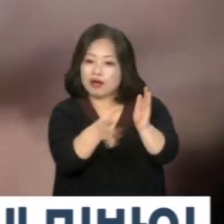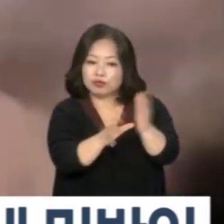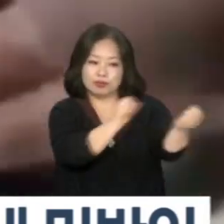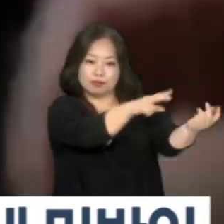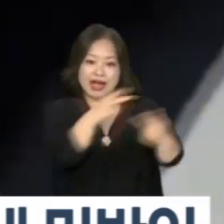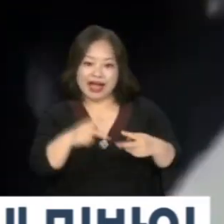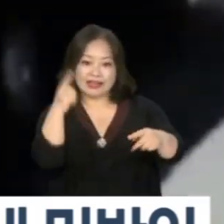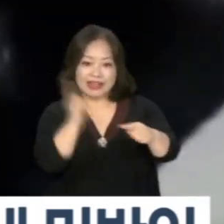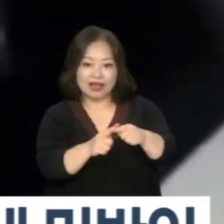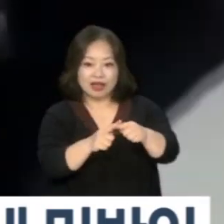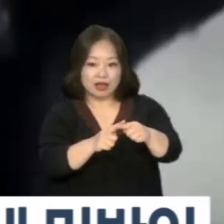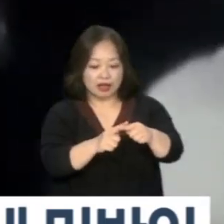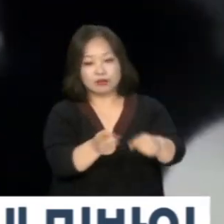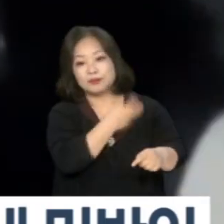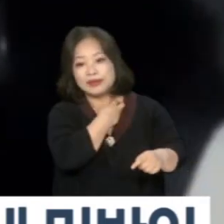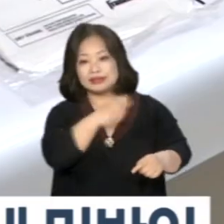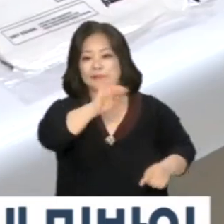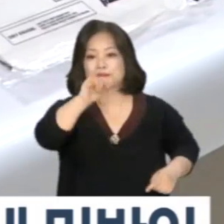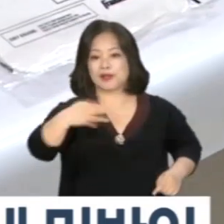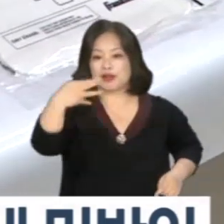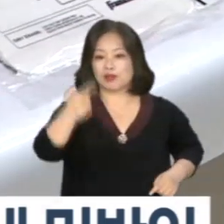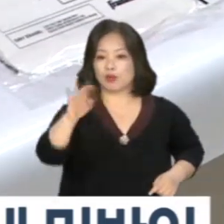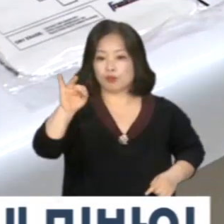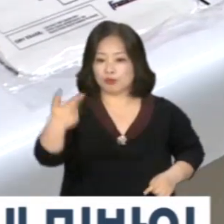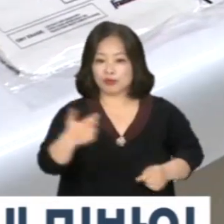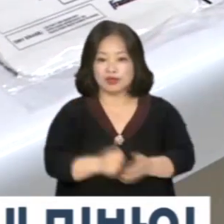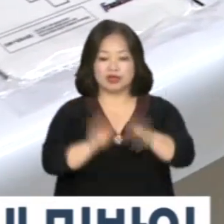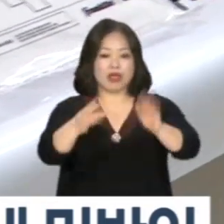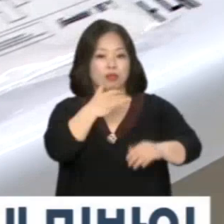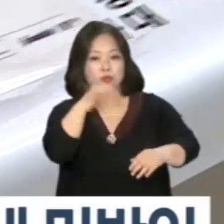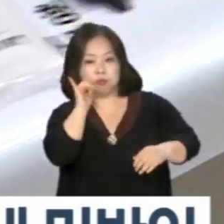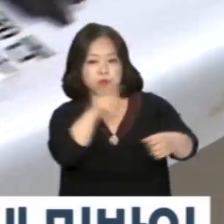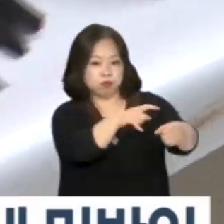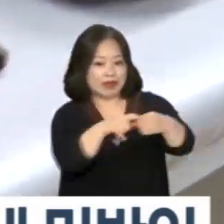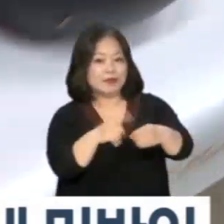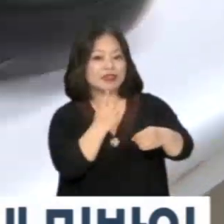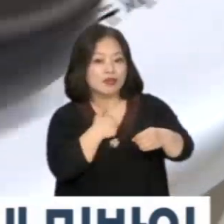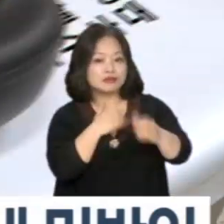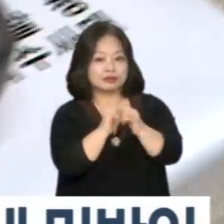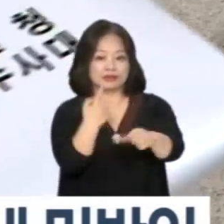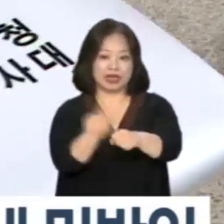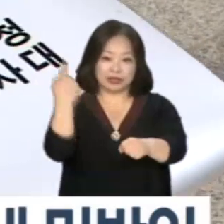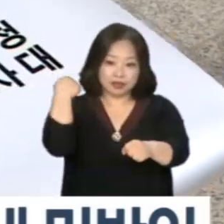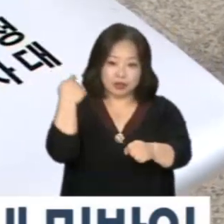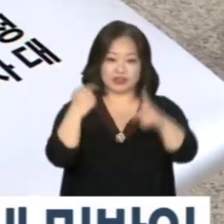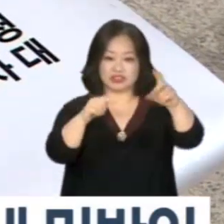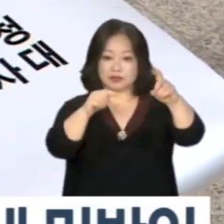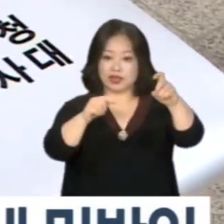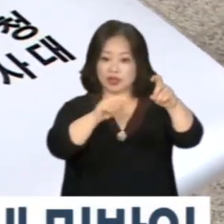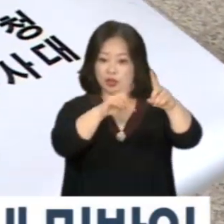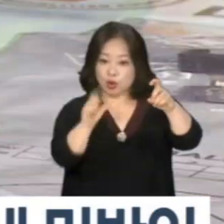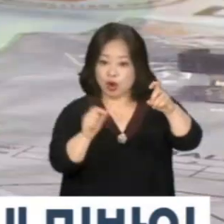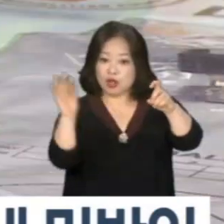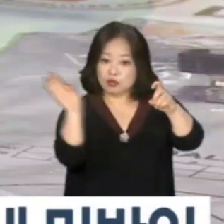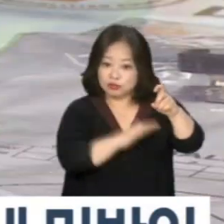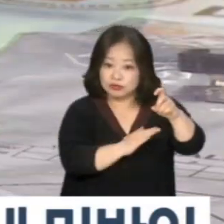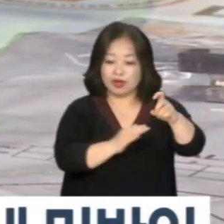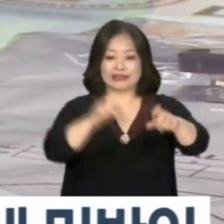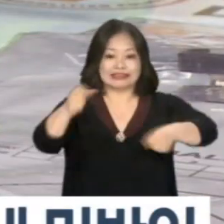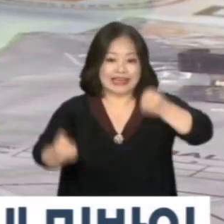당국의 적발된 필로폰입니다 마약 반입을 시도한 일당은 재작년 11월부터 넉 달간 자전거